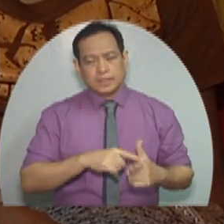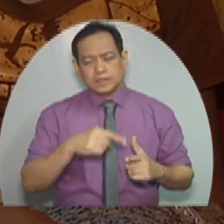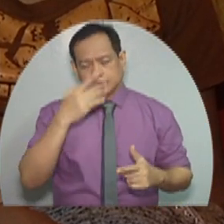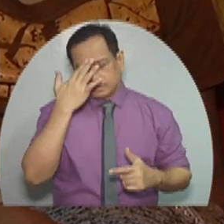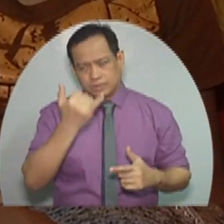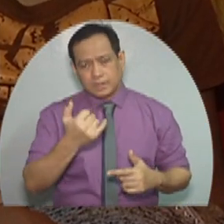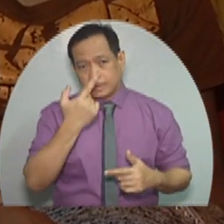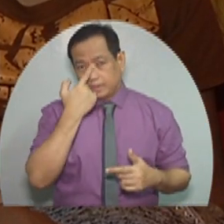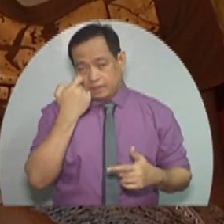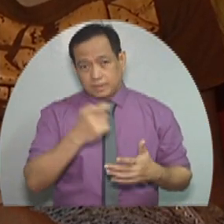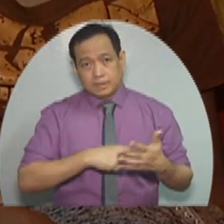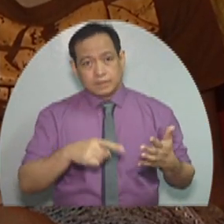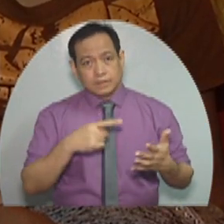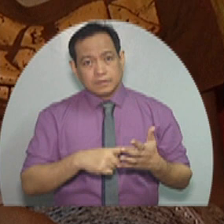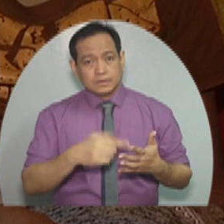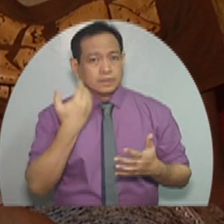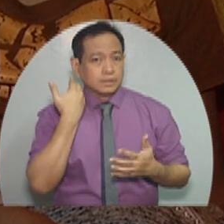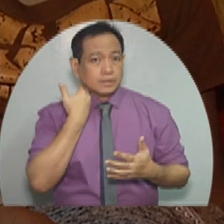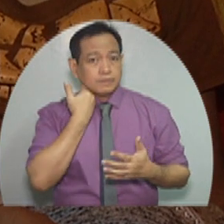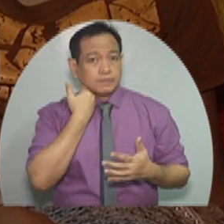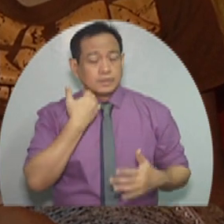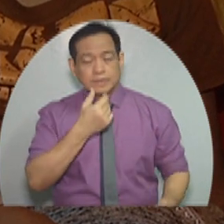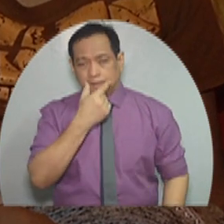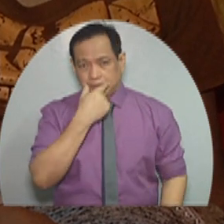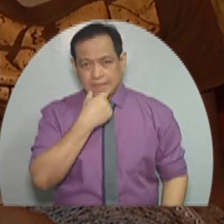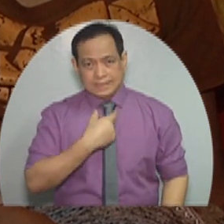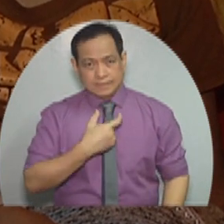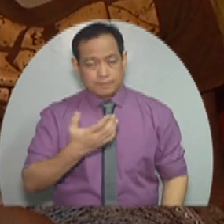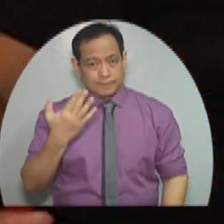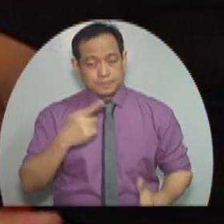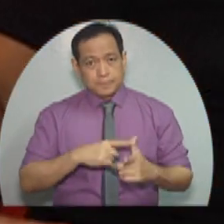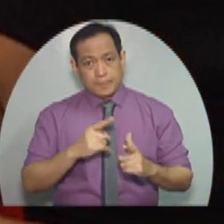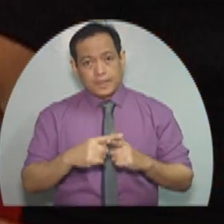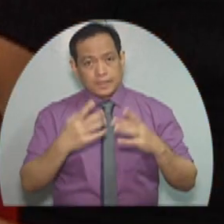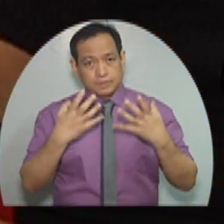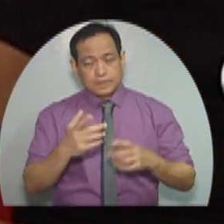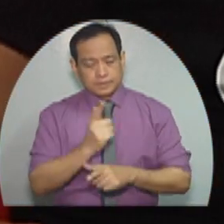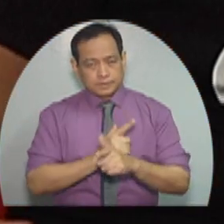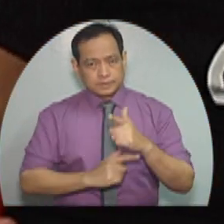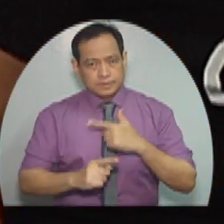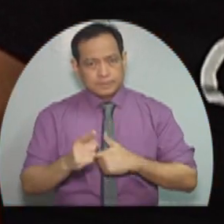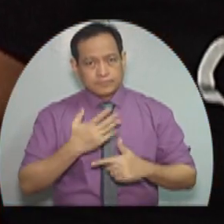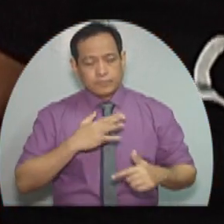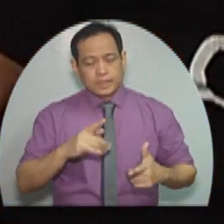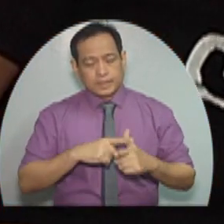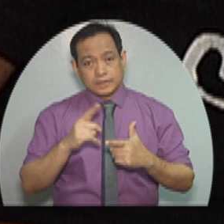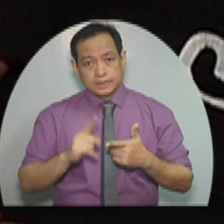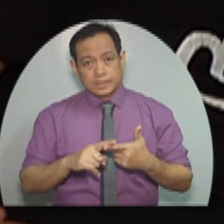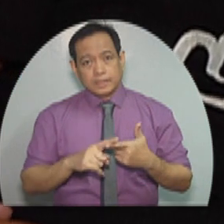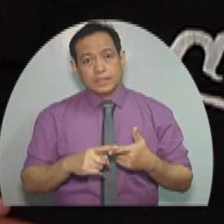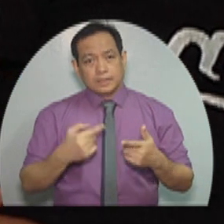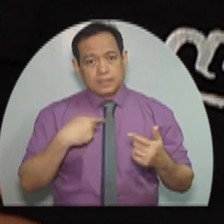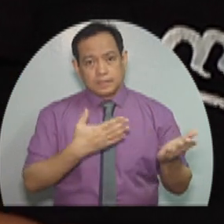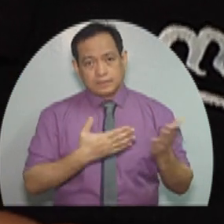bakit? Kasi nilalagnat na ang payat-payat niya na noon. Payat na. Tapos nung Tapos namamaga po yung binti niya. Tapos inano